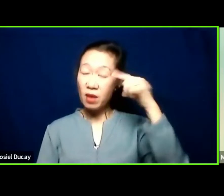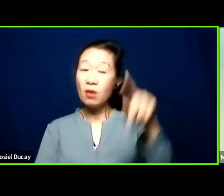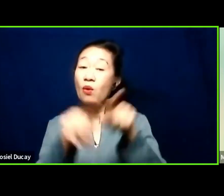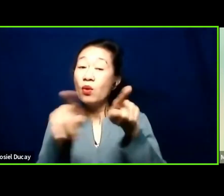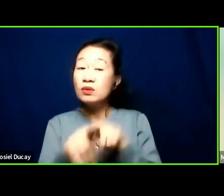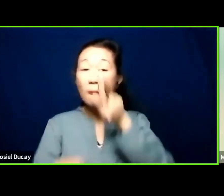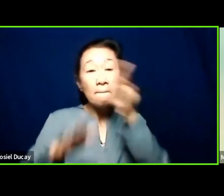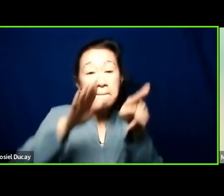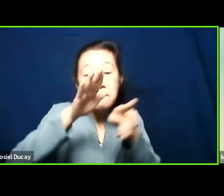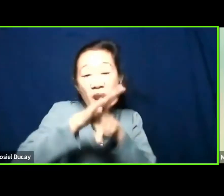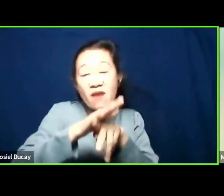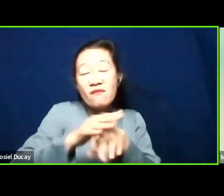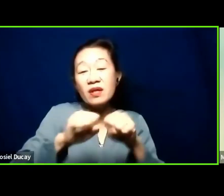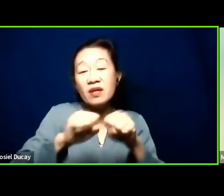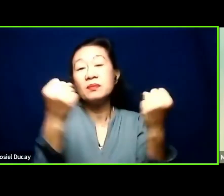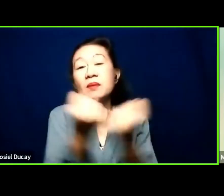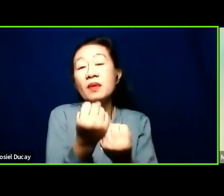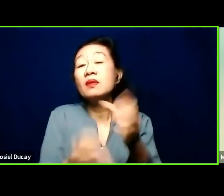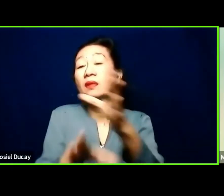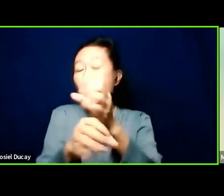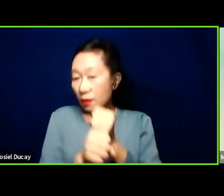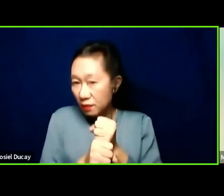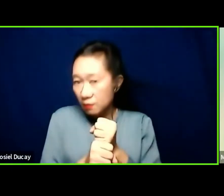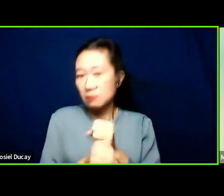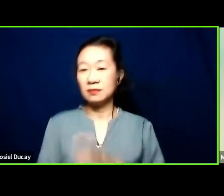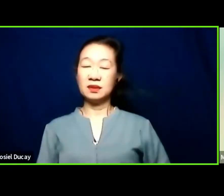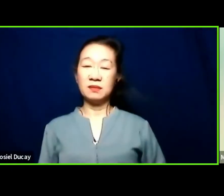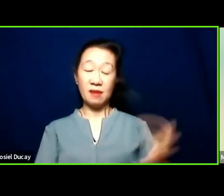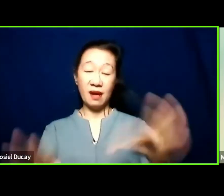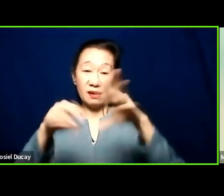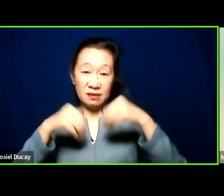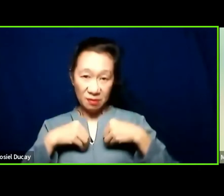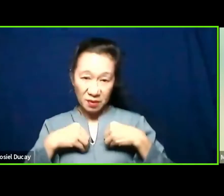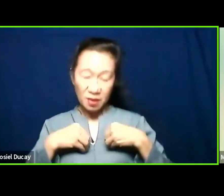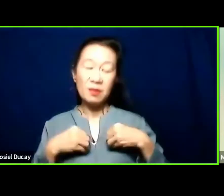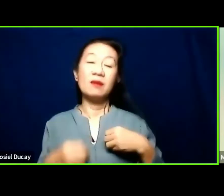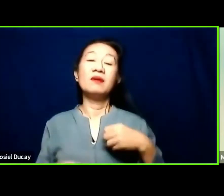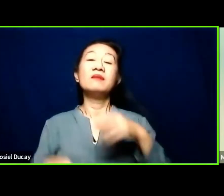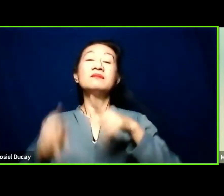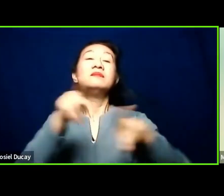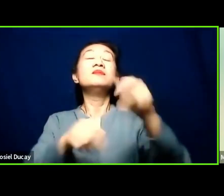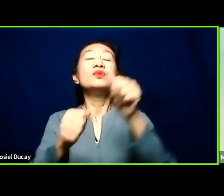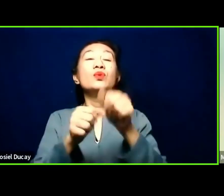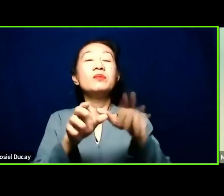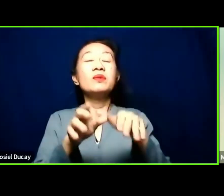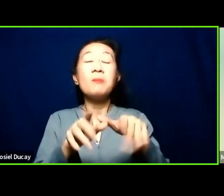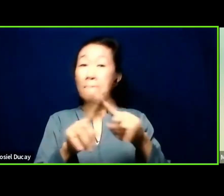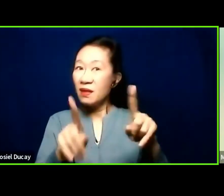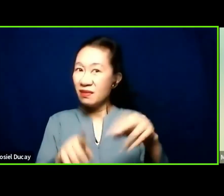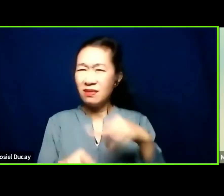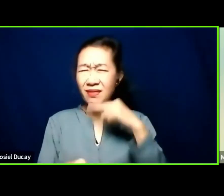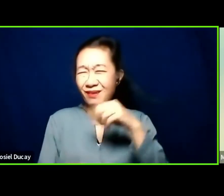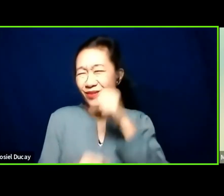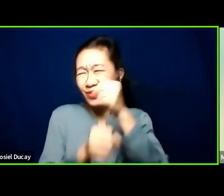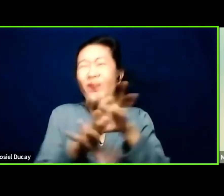pribadong sektor, mag-employ ng mga taong may kapansanan. Pero hindi ako sigurado kung